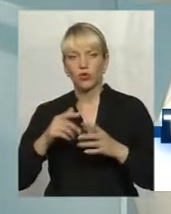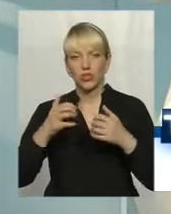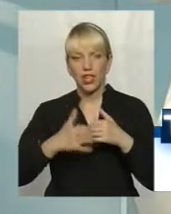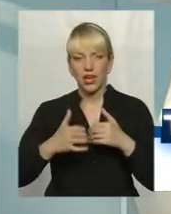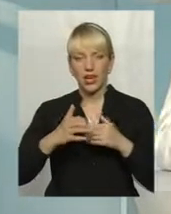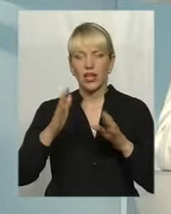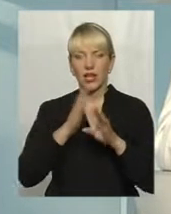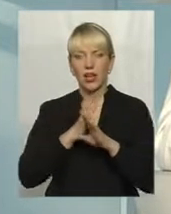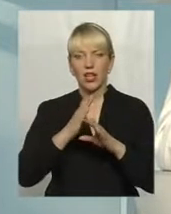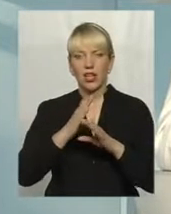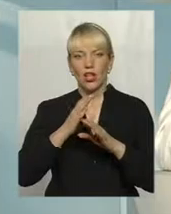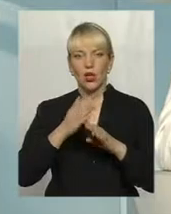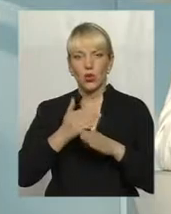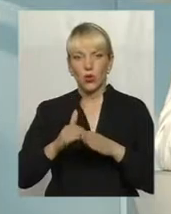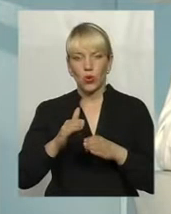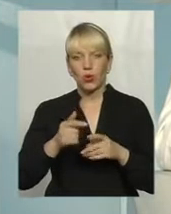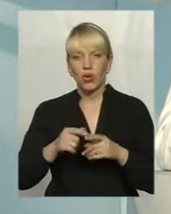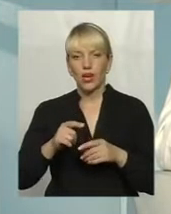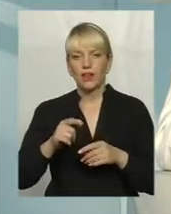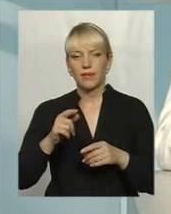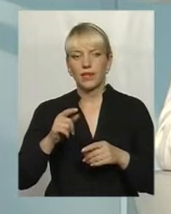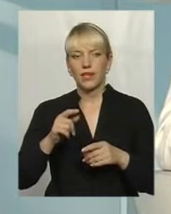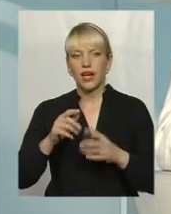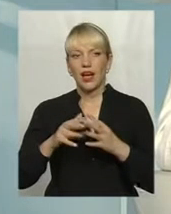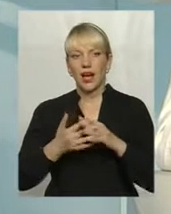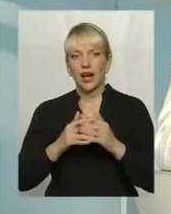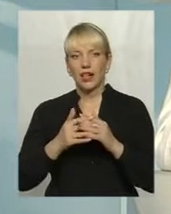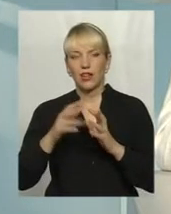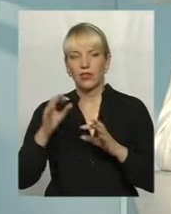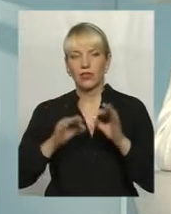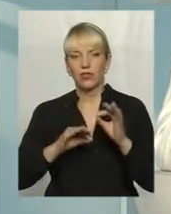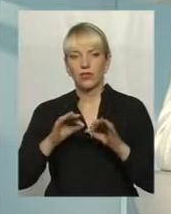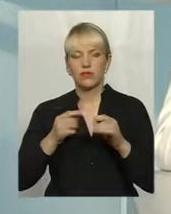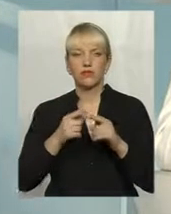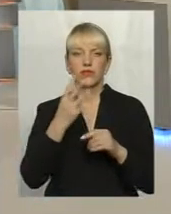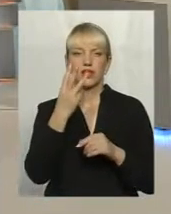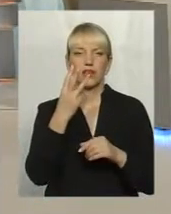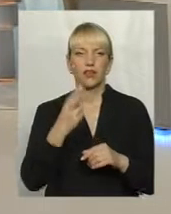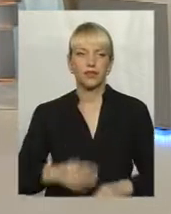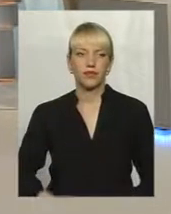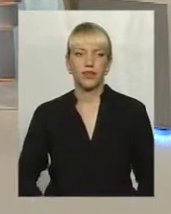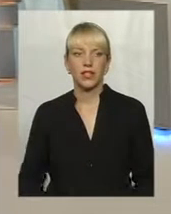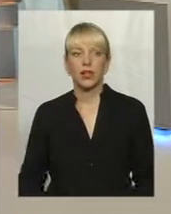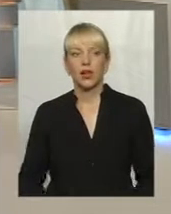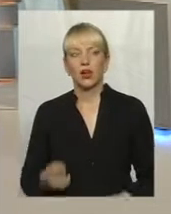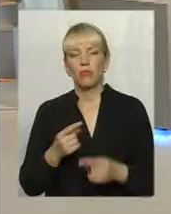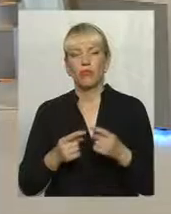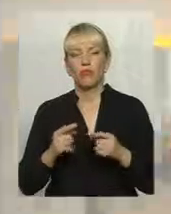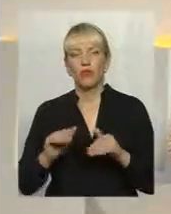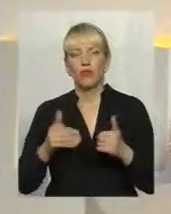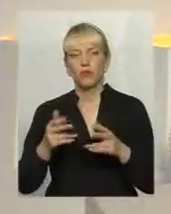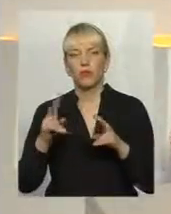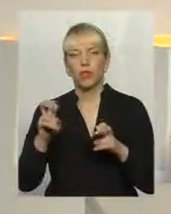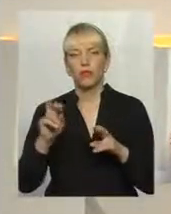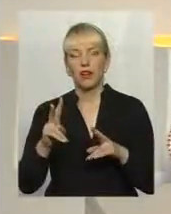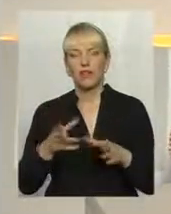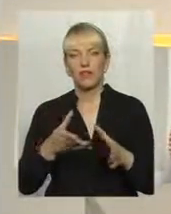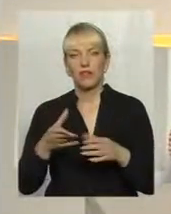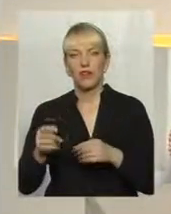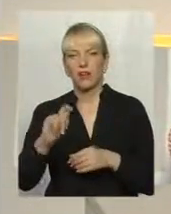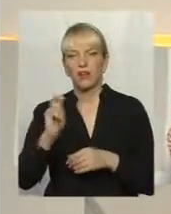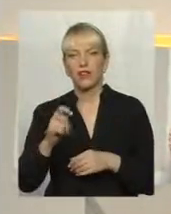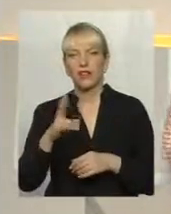як галузі у економіці своїх країн біля 3%. І пропоную повернутися до теми про те, як впливає війна